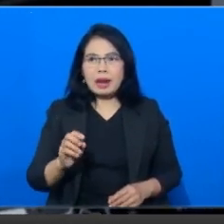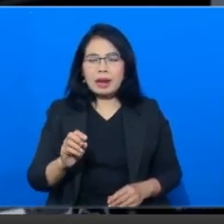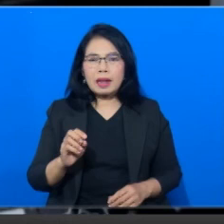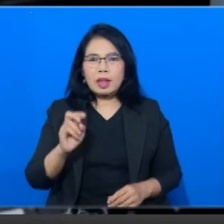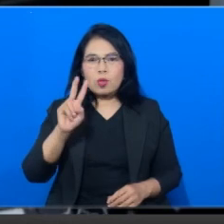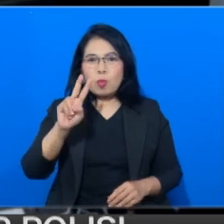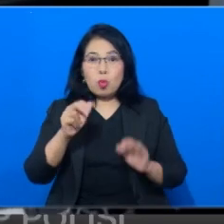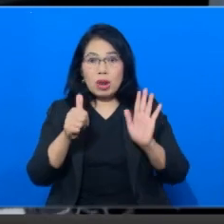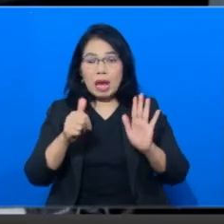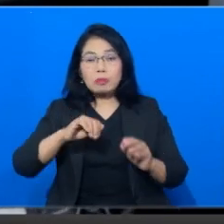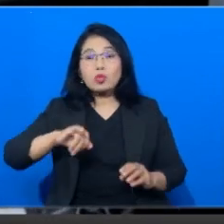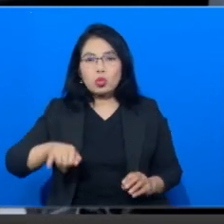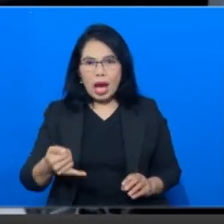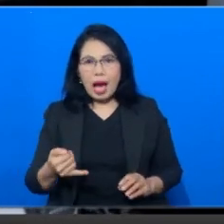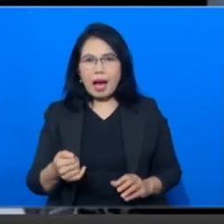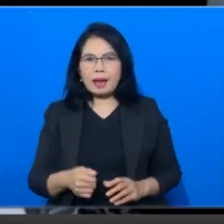26 juta.